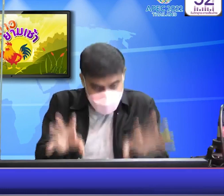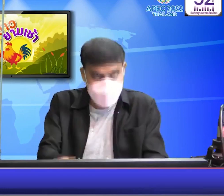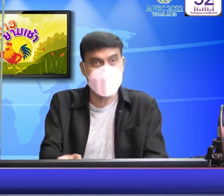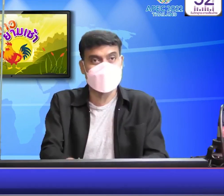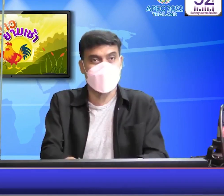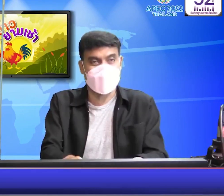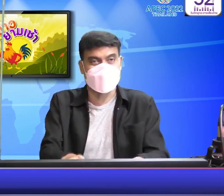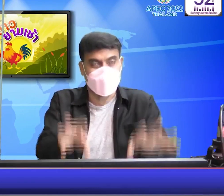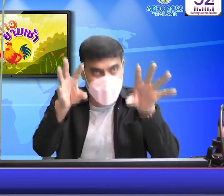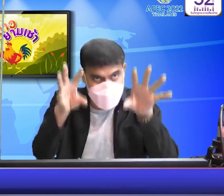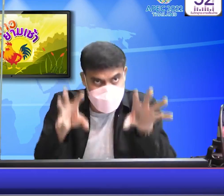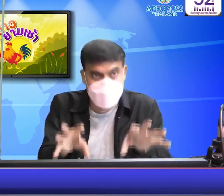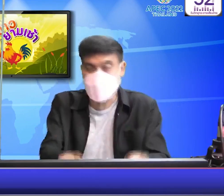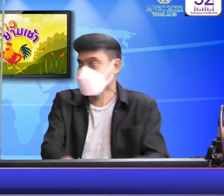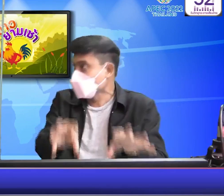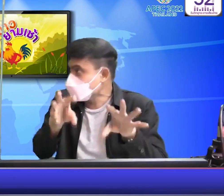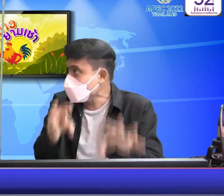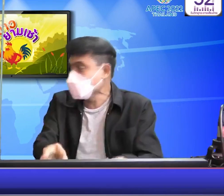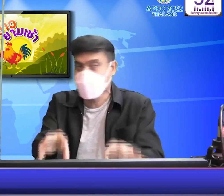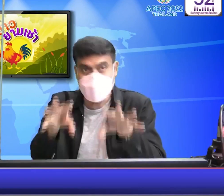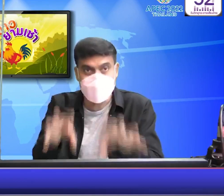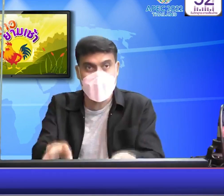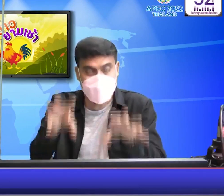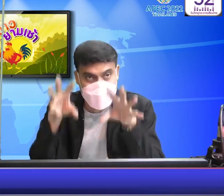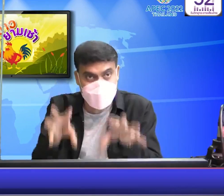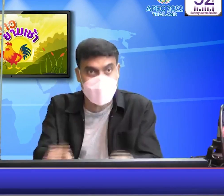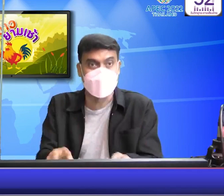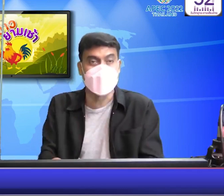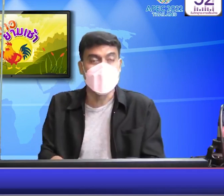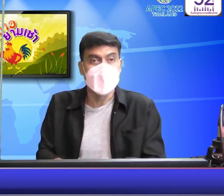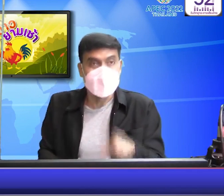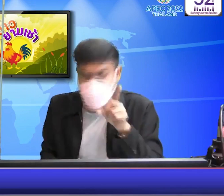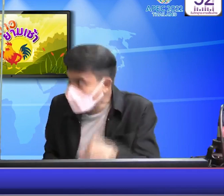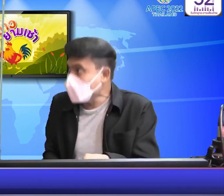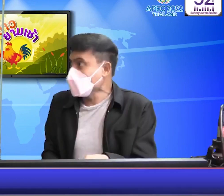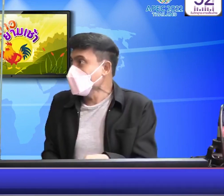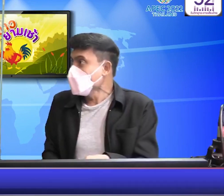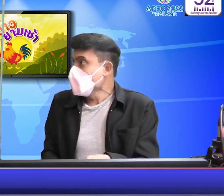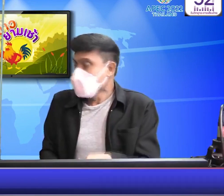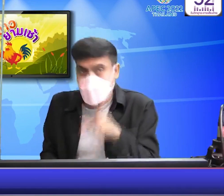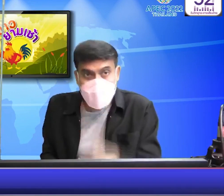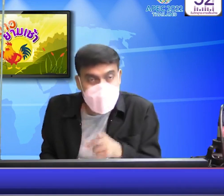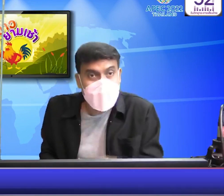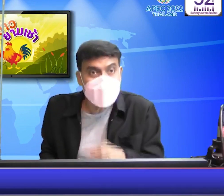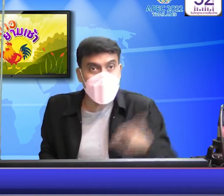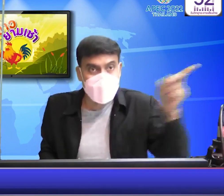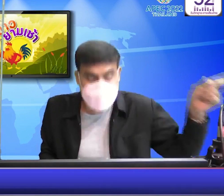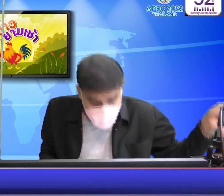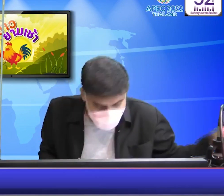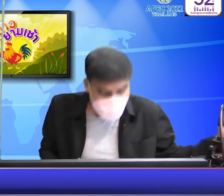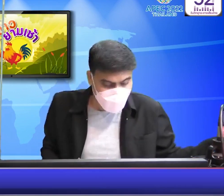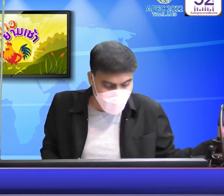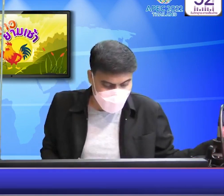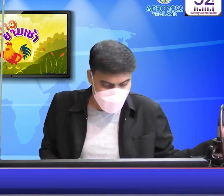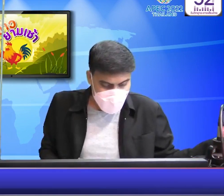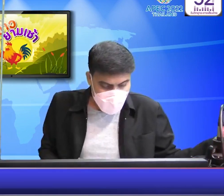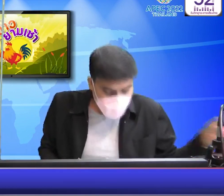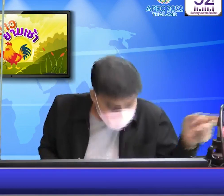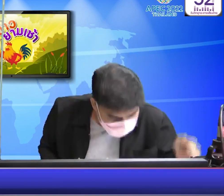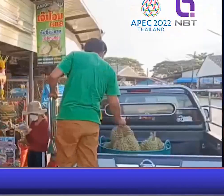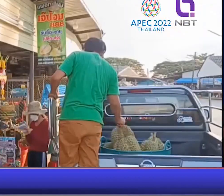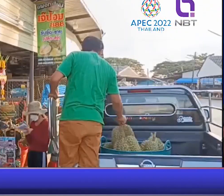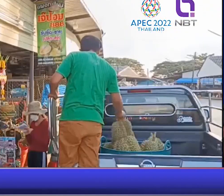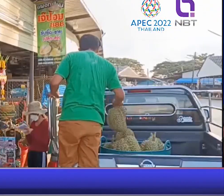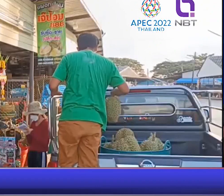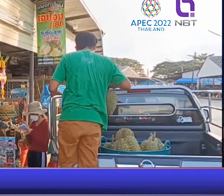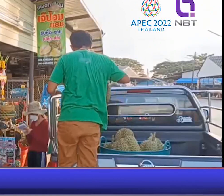ะ ไอ้ตีกันมั่วไม่เท่าไหร่แต่ความเชื่อมั่นของประเทศแผ่นดินแม่แผ่นดินเกิดเนี่ยสำคัญนะมันภาพลักษณ์ออกไปต่างประเทศด้วยโดยก